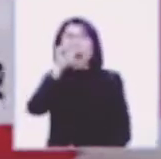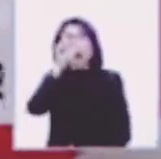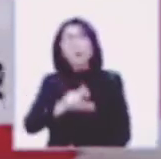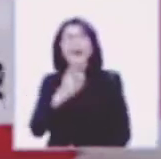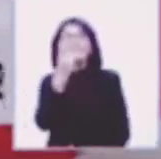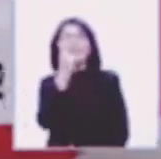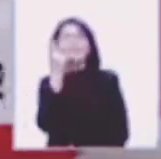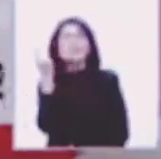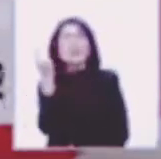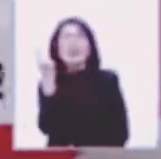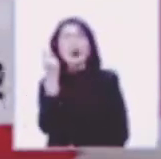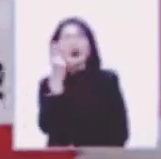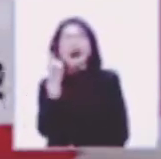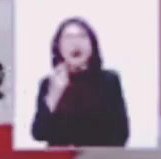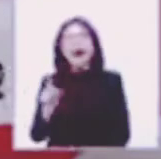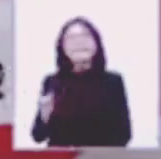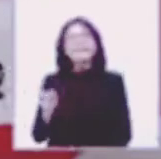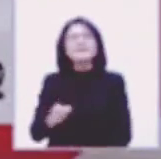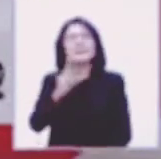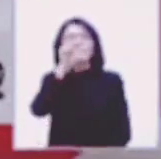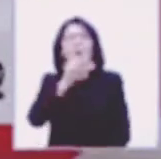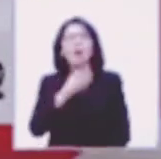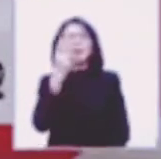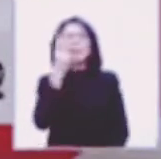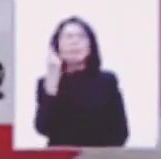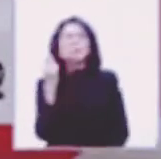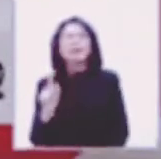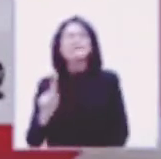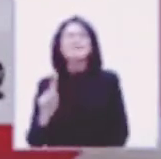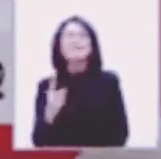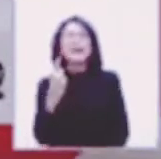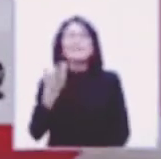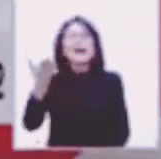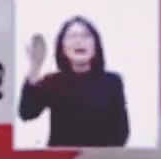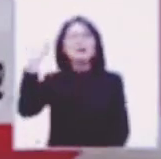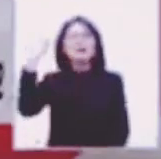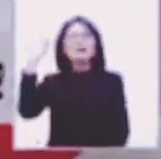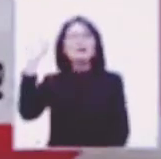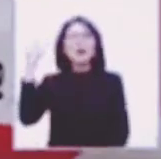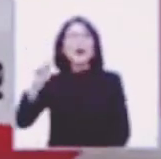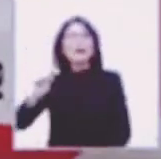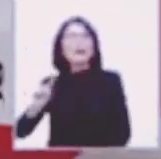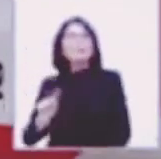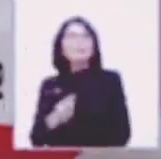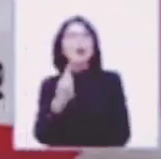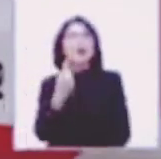Madura, karena orang Madura itu yang pertama dulu mempelopori